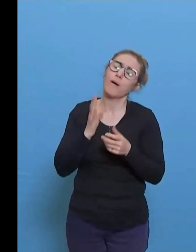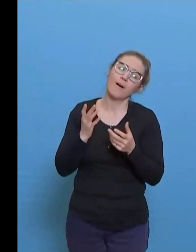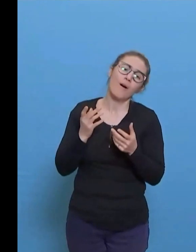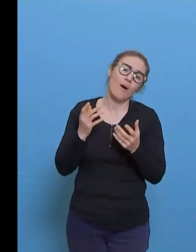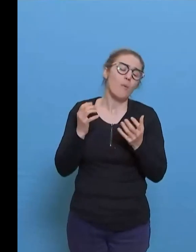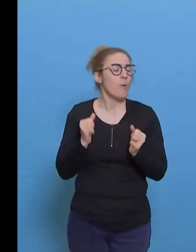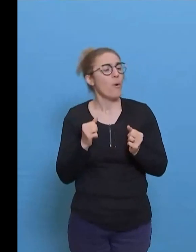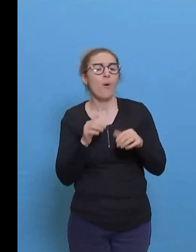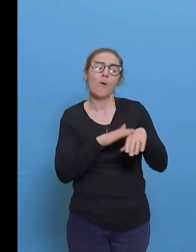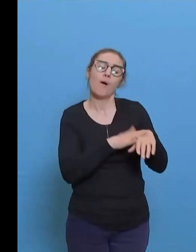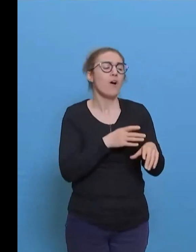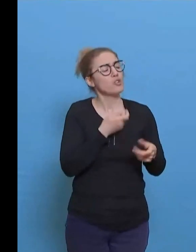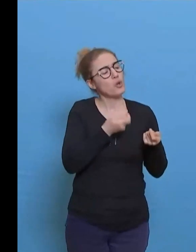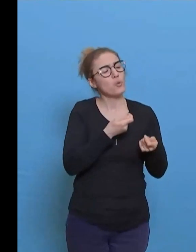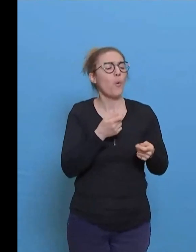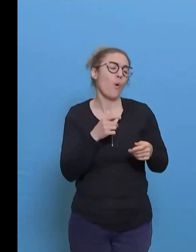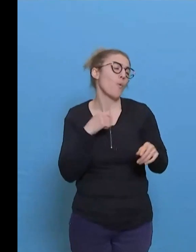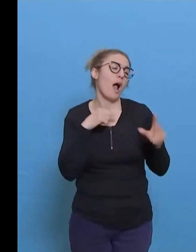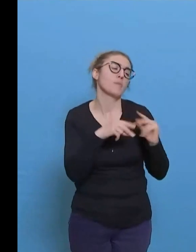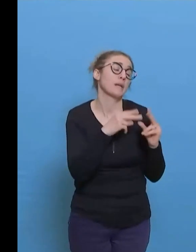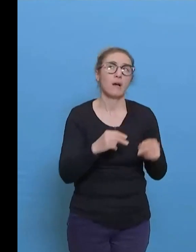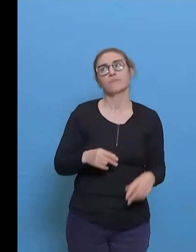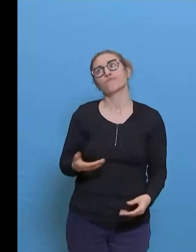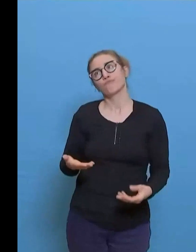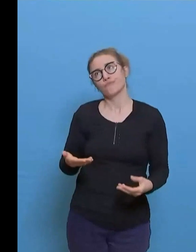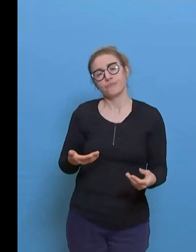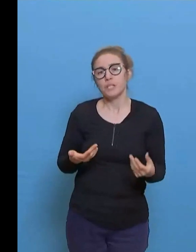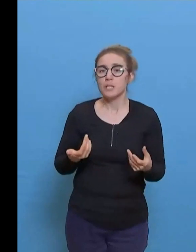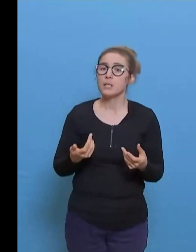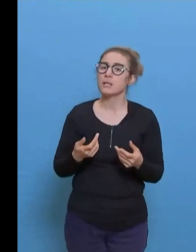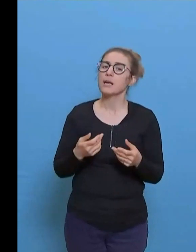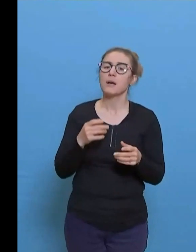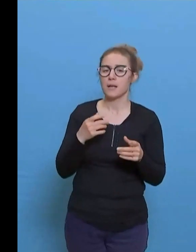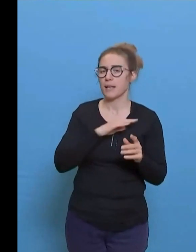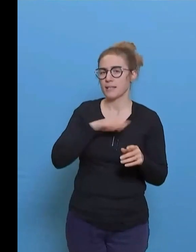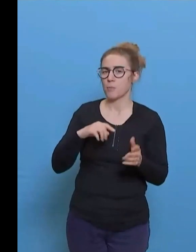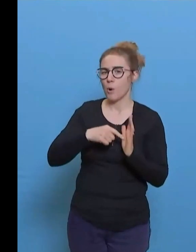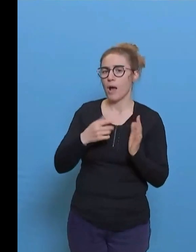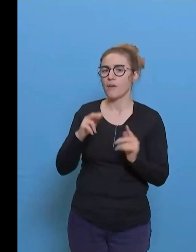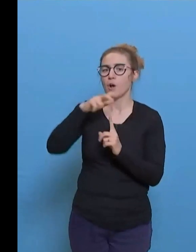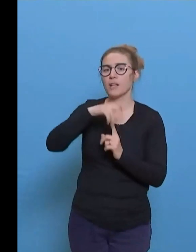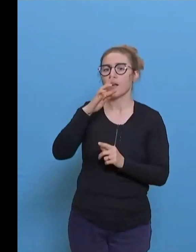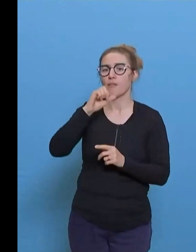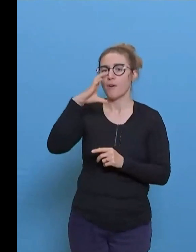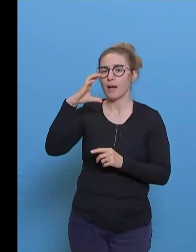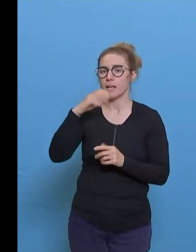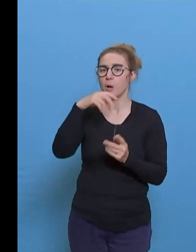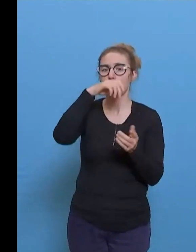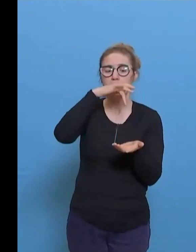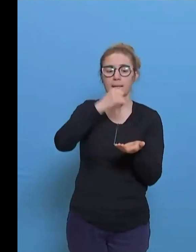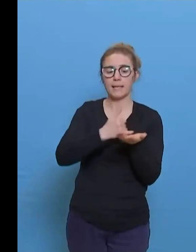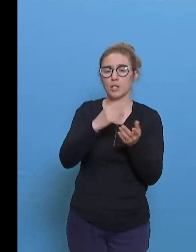des leçons de bonne gestion, je termine en parlant de la fermeture de l'antenne du FRAC sur l'île de